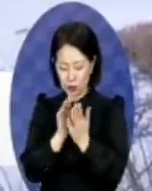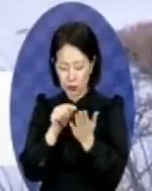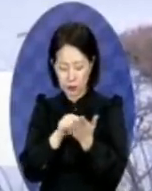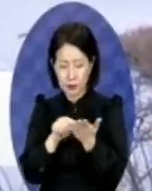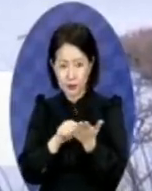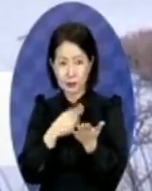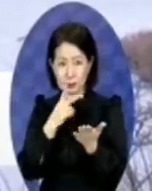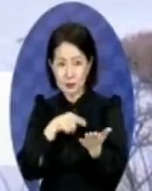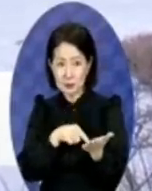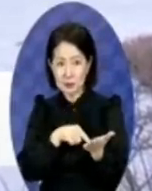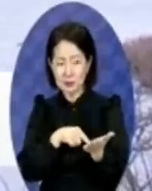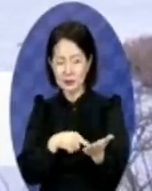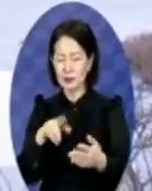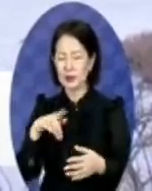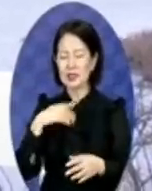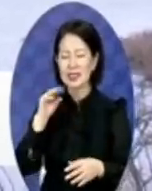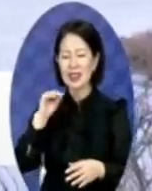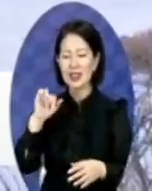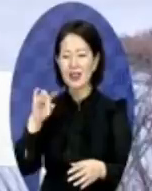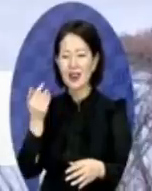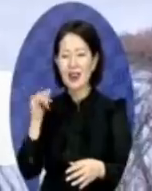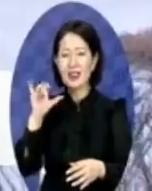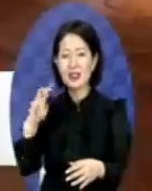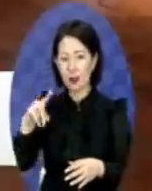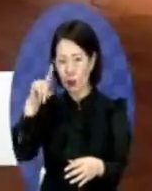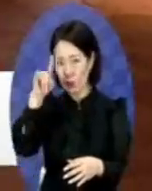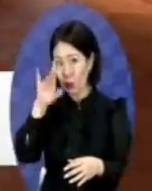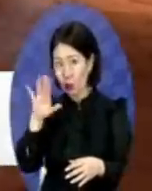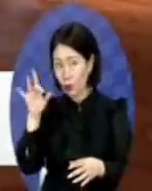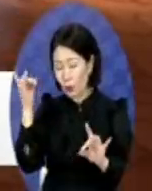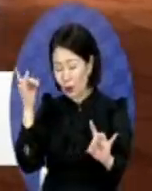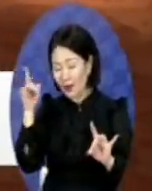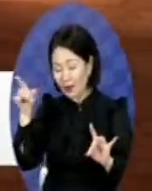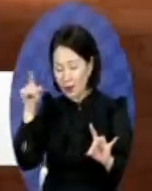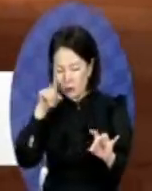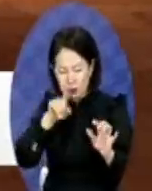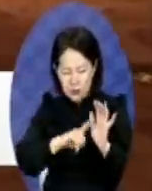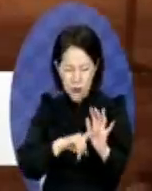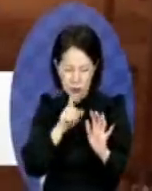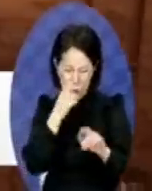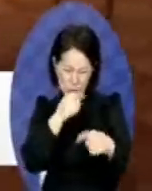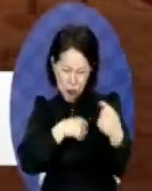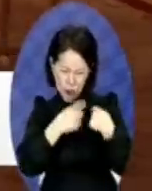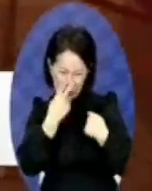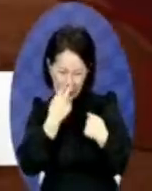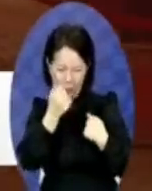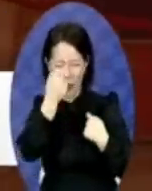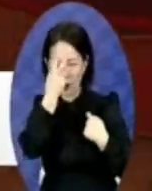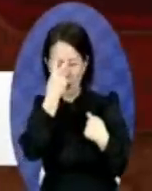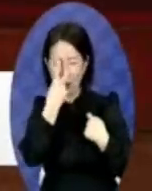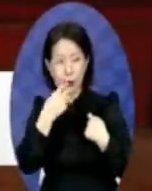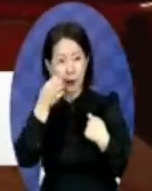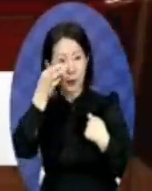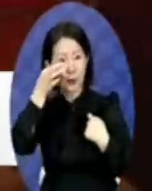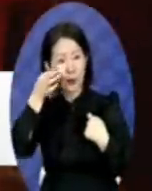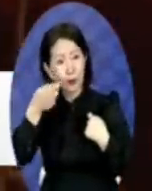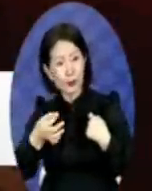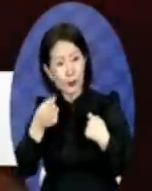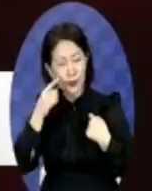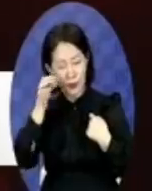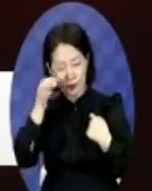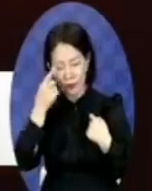бурхан хорвоо ертөнцийн хамаг амьтны зовлон харж өрөвдөгтөн нолимс унахад зүү мэлминий нолимснаас цагаан